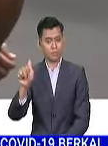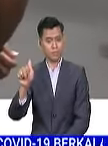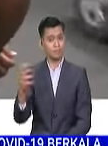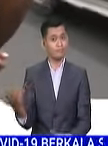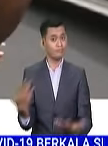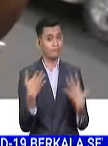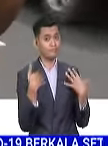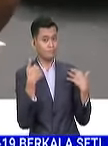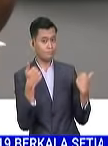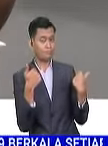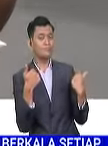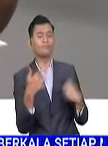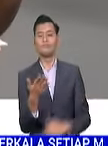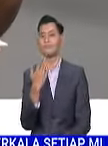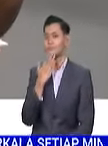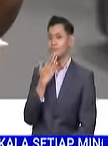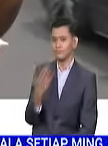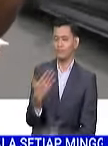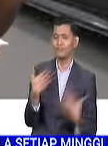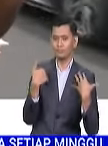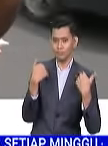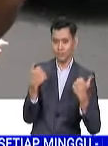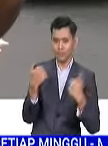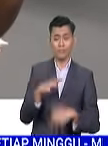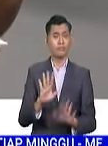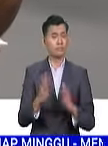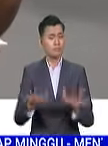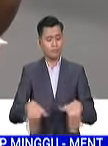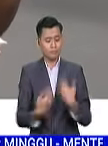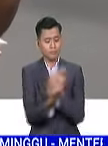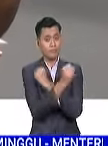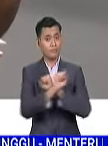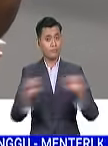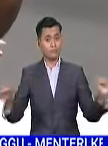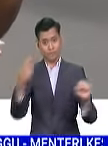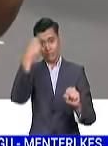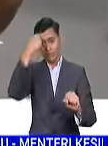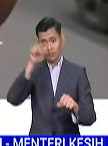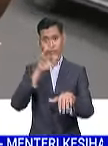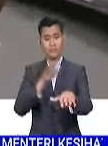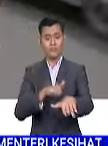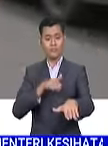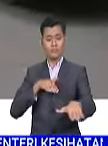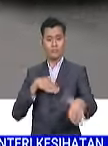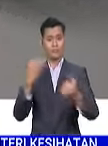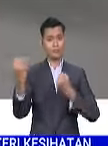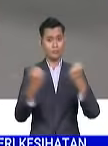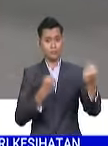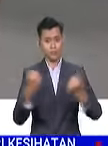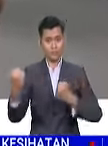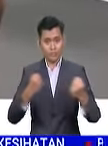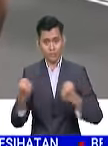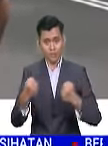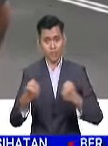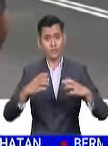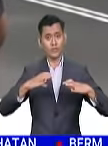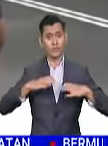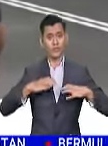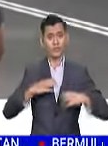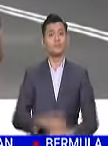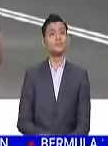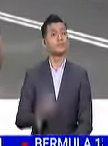Baik. Tuan, apakah persediaan pihak tuan untuk pertambahan kenderaan pada hujung minggu? Memang kita dah jangkakan selepas kerajaan